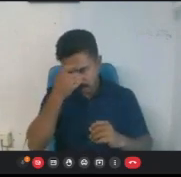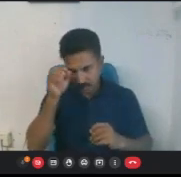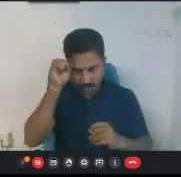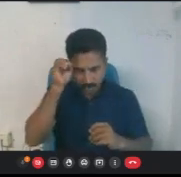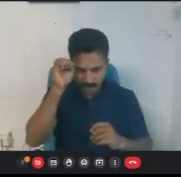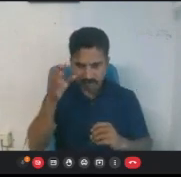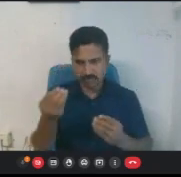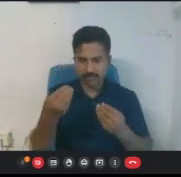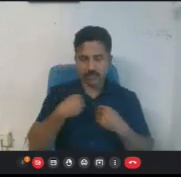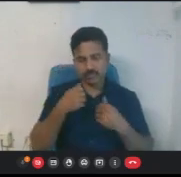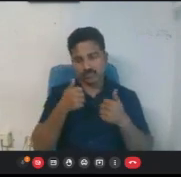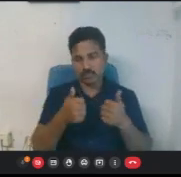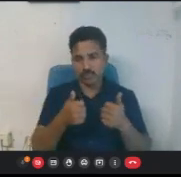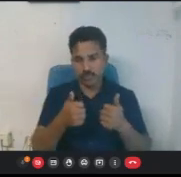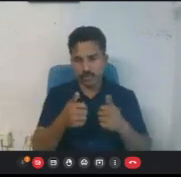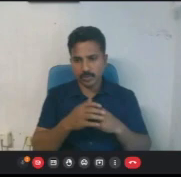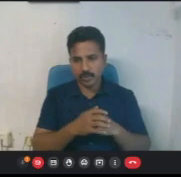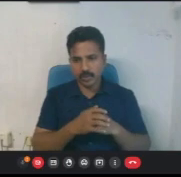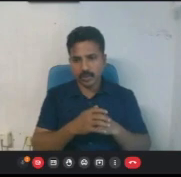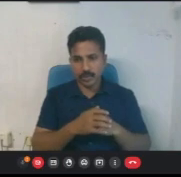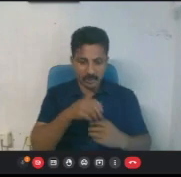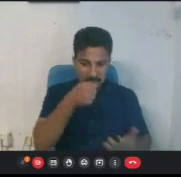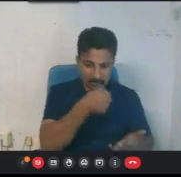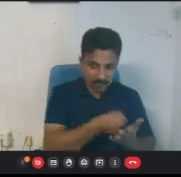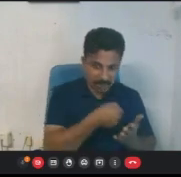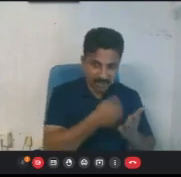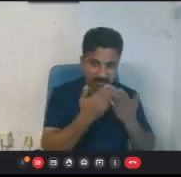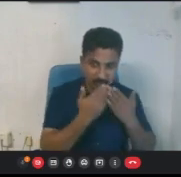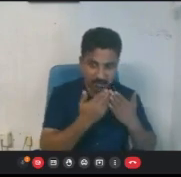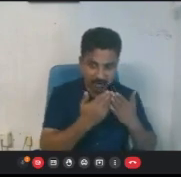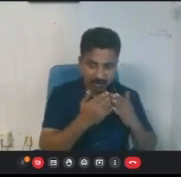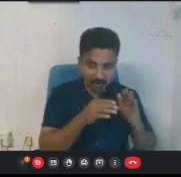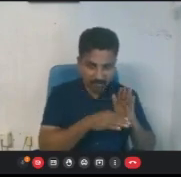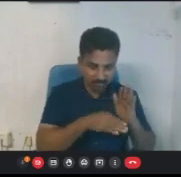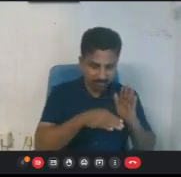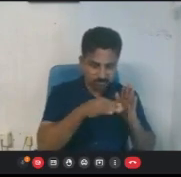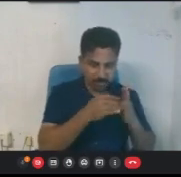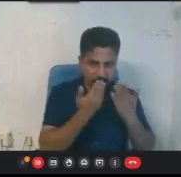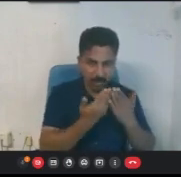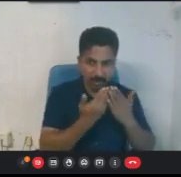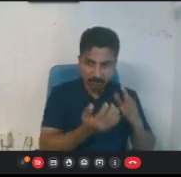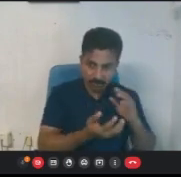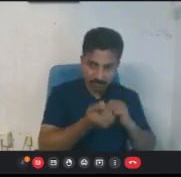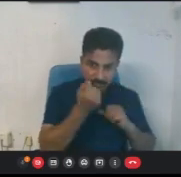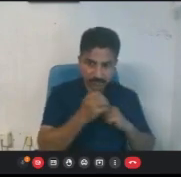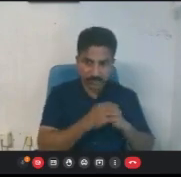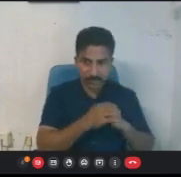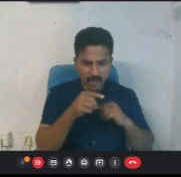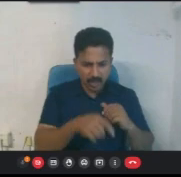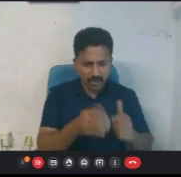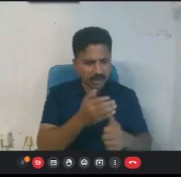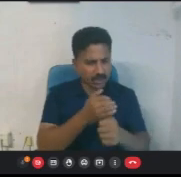നന്നായിരുന്നു. പ്രാഥമിക വിദ്യാഭ്യാസ ലെവലിൽ നമ്മുടെ കുട്ടികൾ പലപ്പോഴും എത്തിക്കഴിഞ്ഞിട്ടുമുണ്ട്. പക്ഷേ അവരുടെ